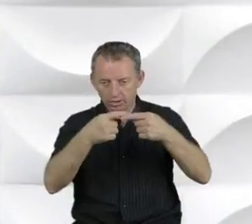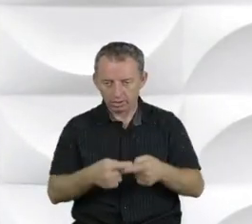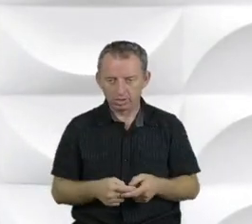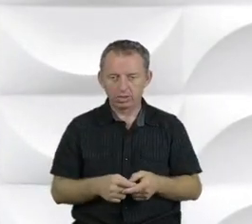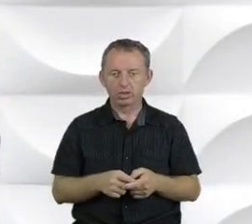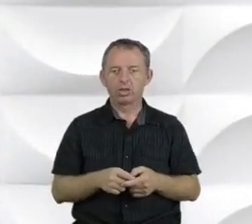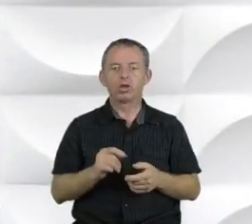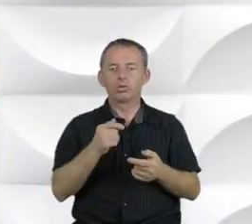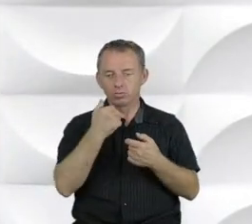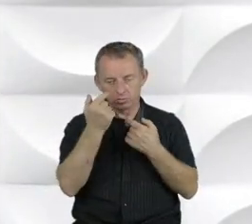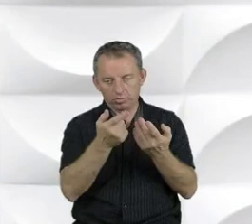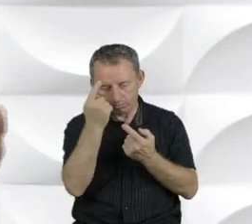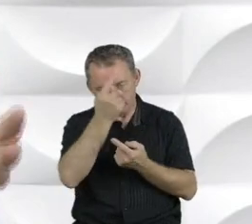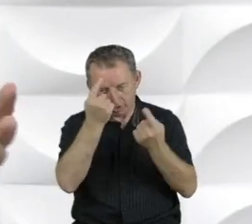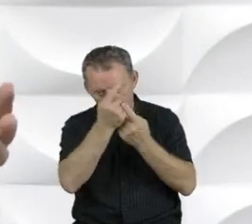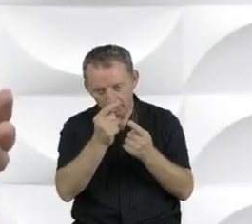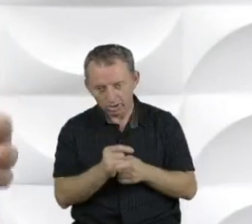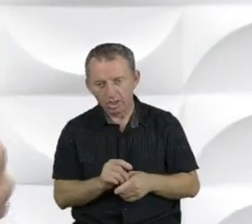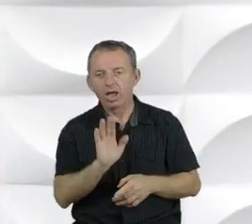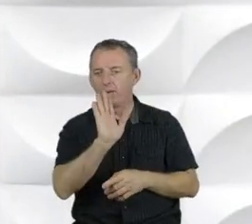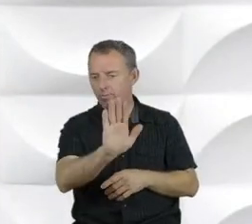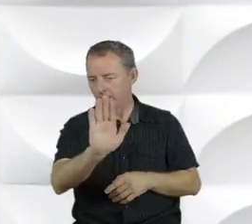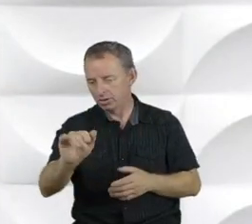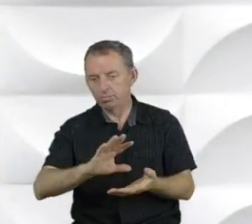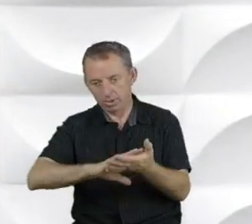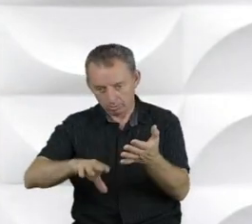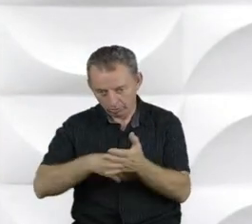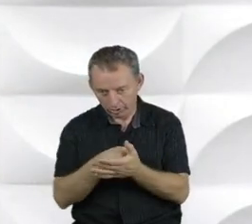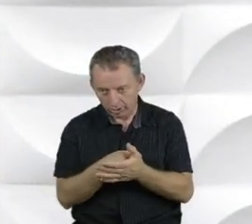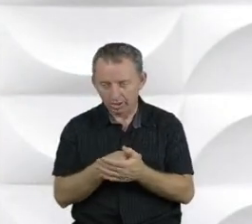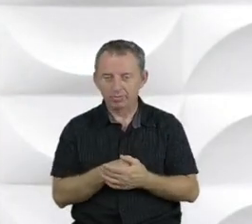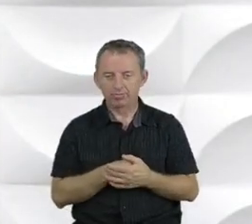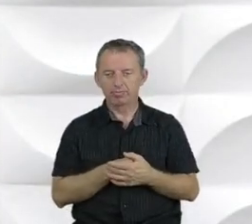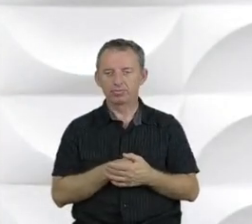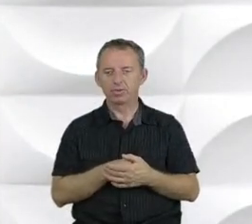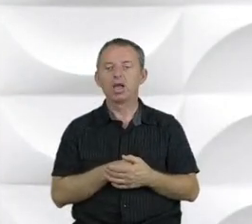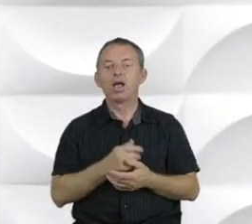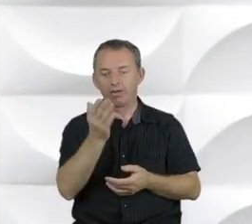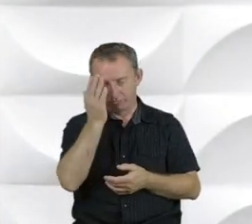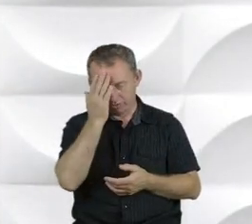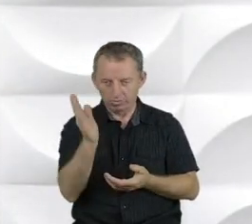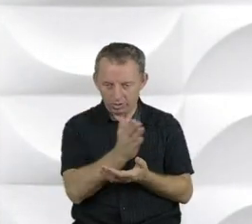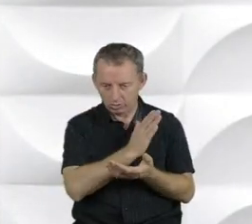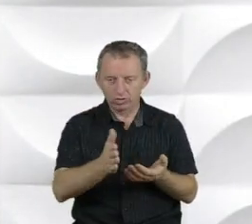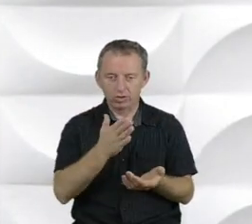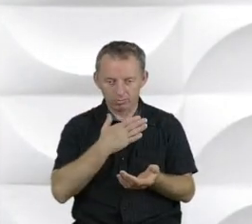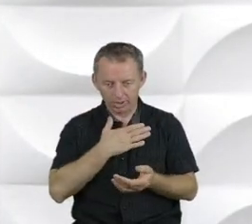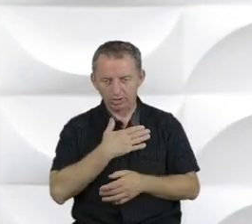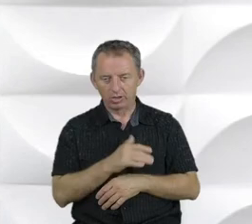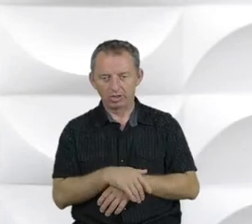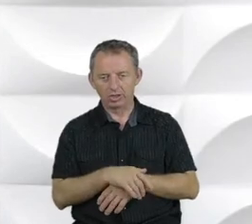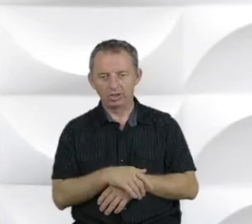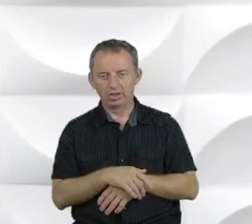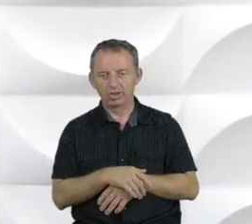do niektórych myśli. Gdy macie Biblię, wiem, że niektórzy